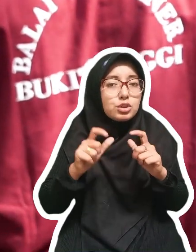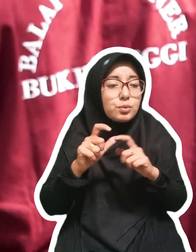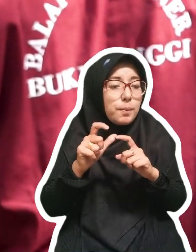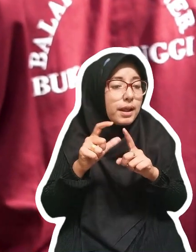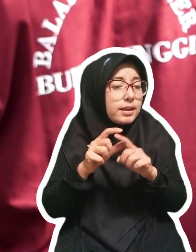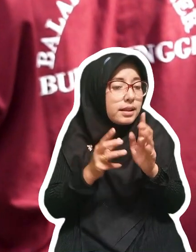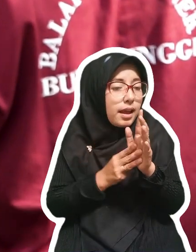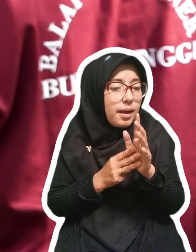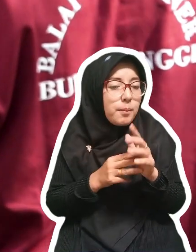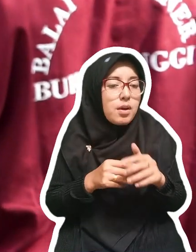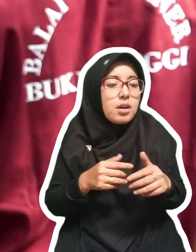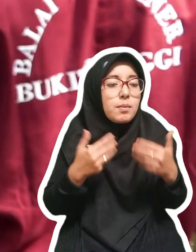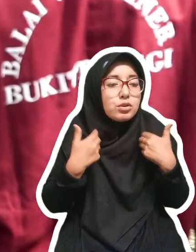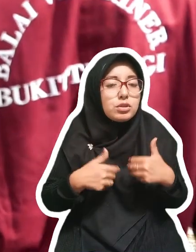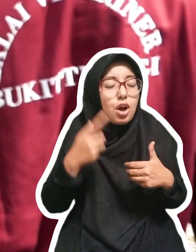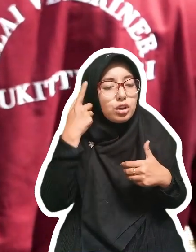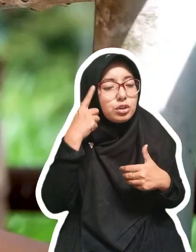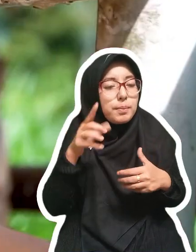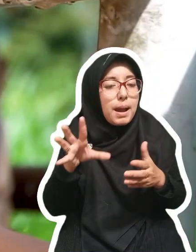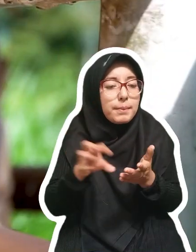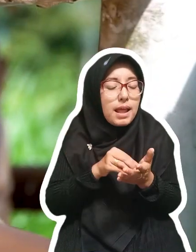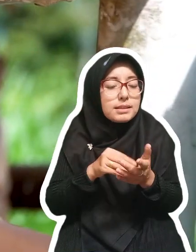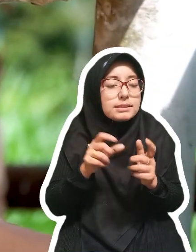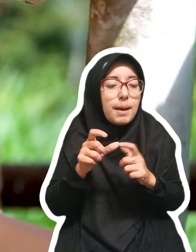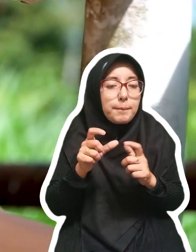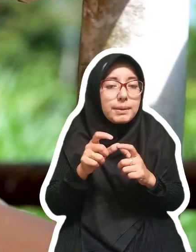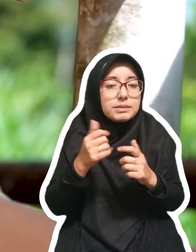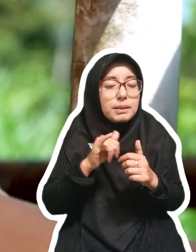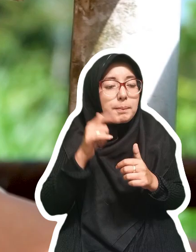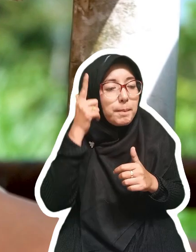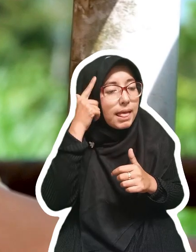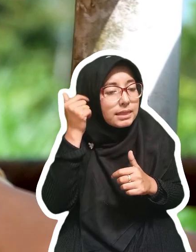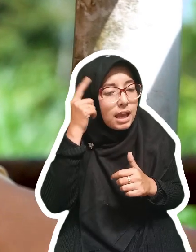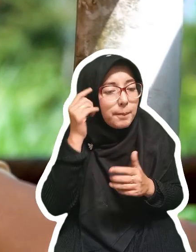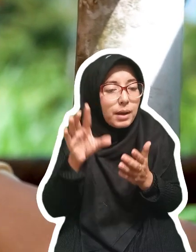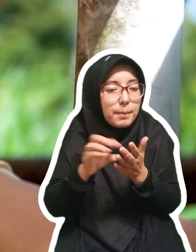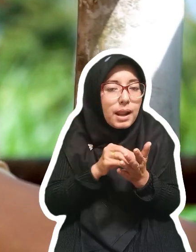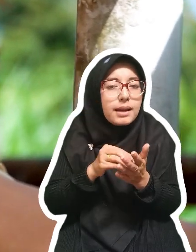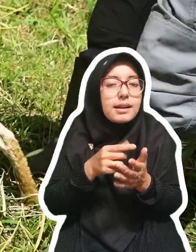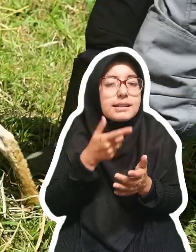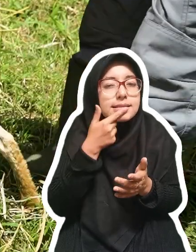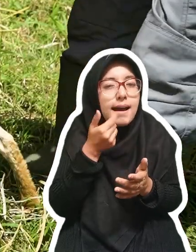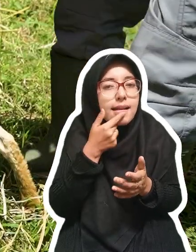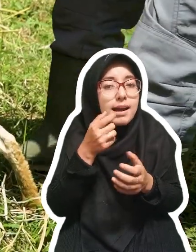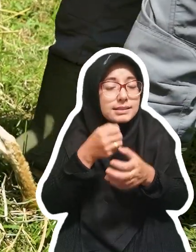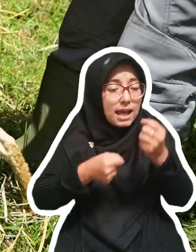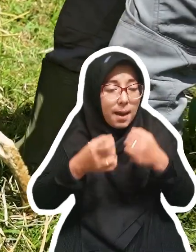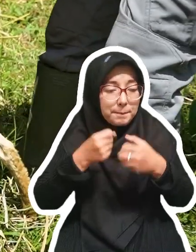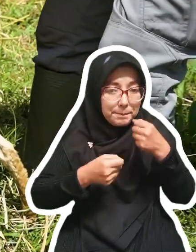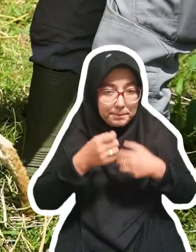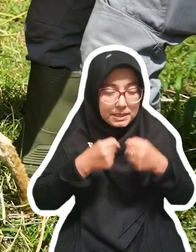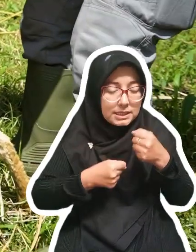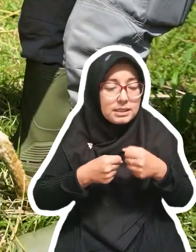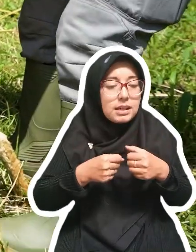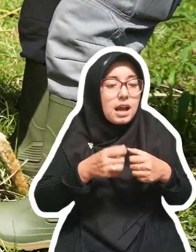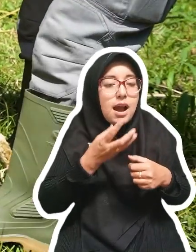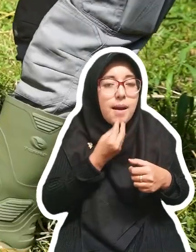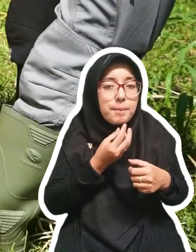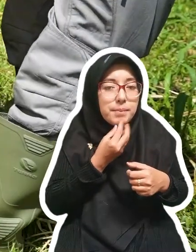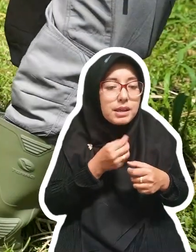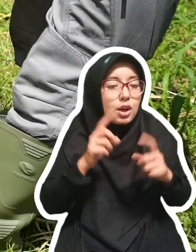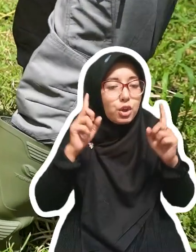manusia supaya terampil dalam pengambilan sampel hewan seperti pelatihan pengambilan sampel darah sapi, kambing dan